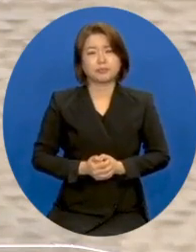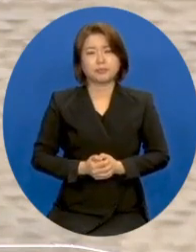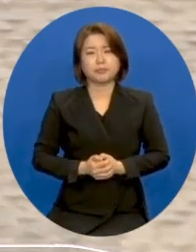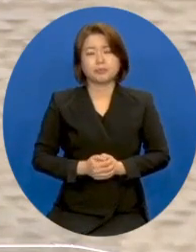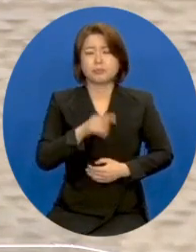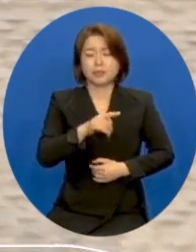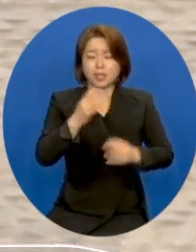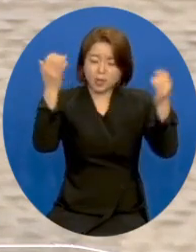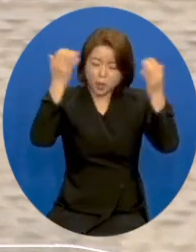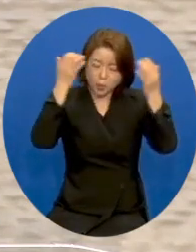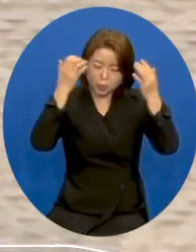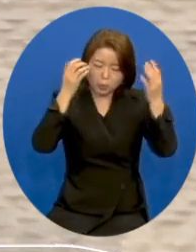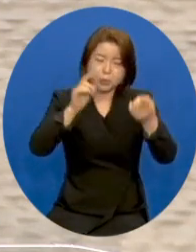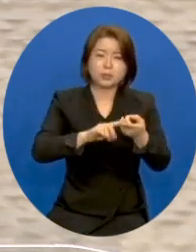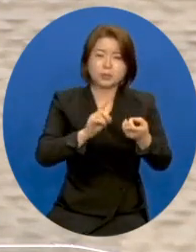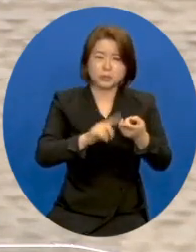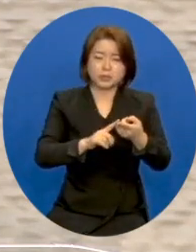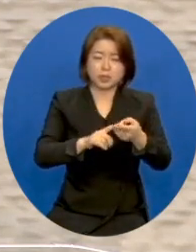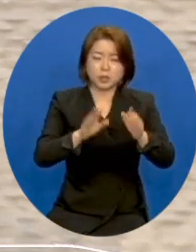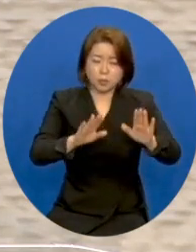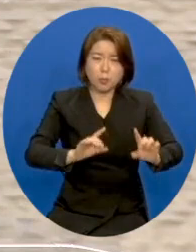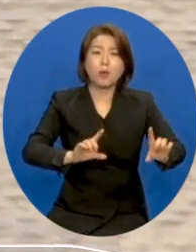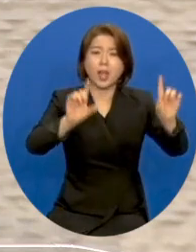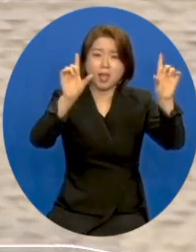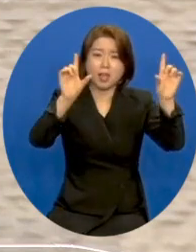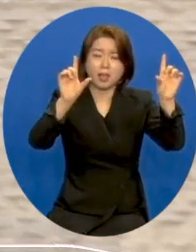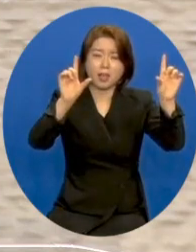그 고통스러웠던 그 올 한 해가